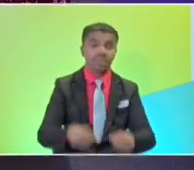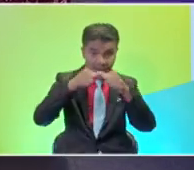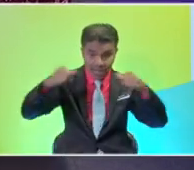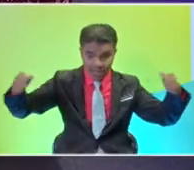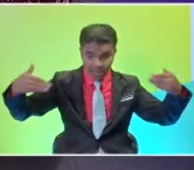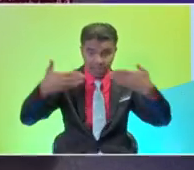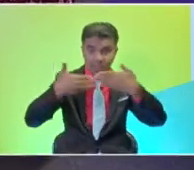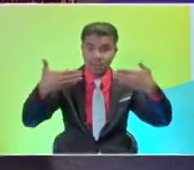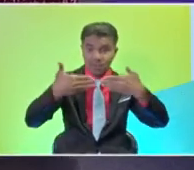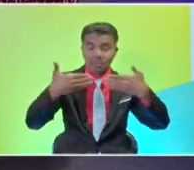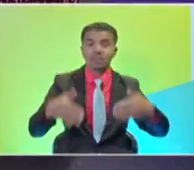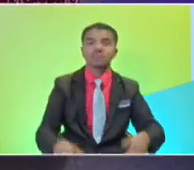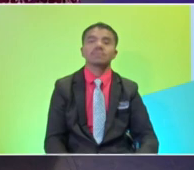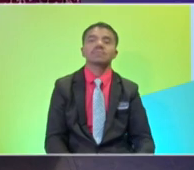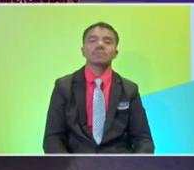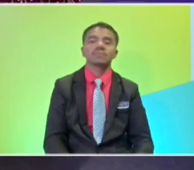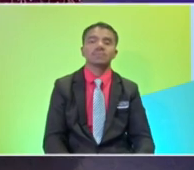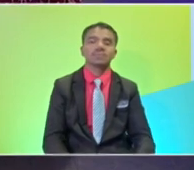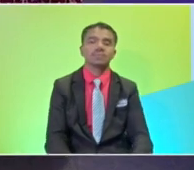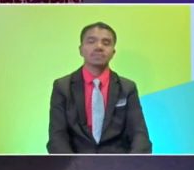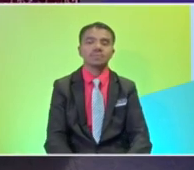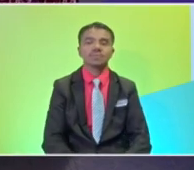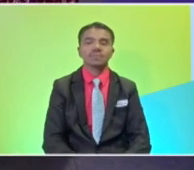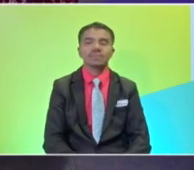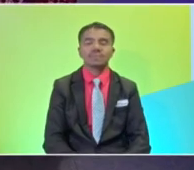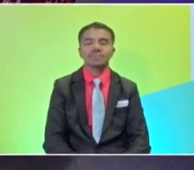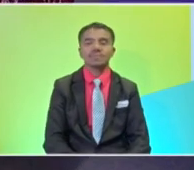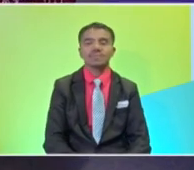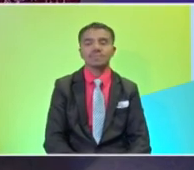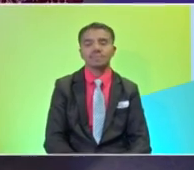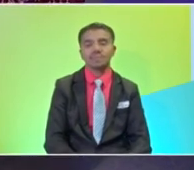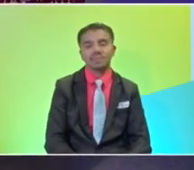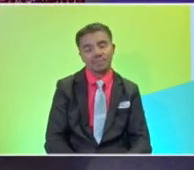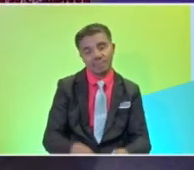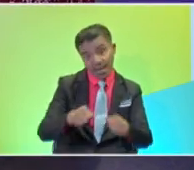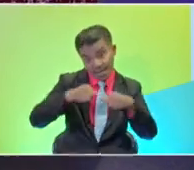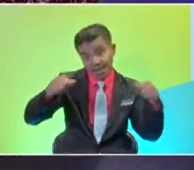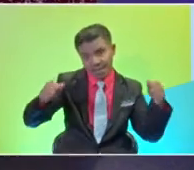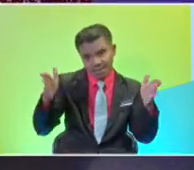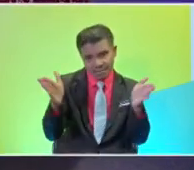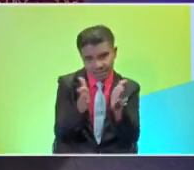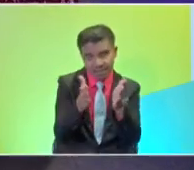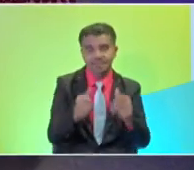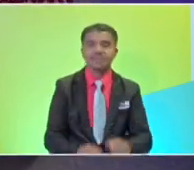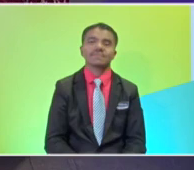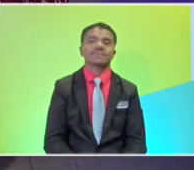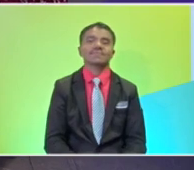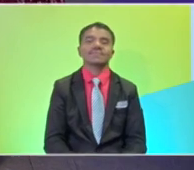bersambung ataupun dalam istilah lain alfakrah albasitah fakrah yang ringkas nah okey baik